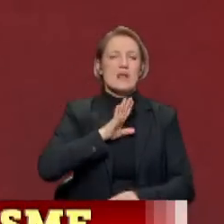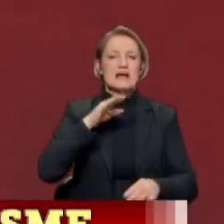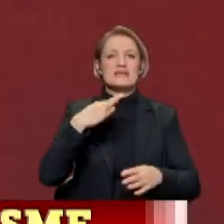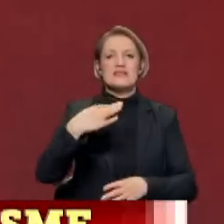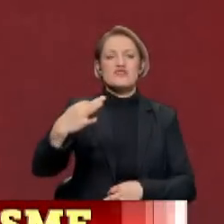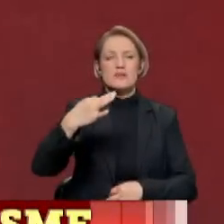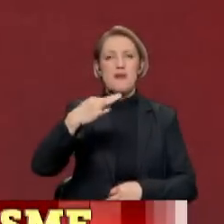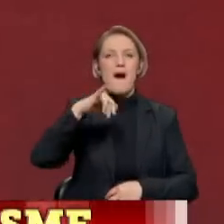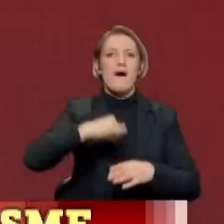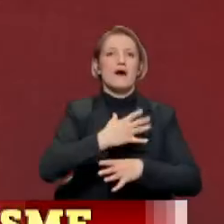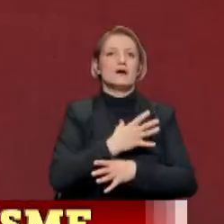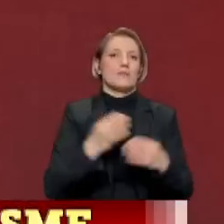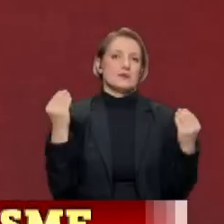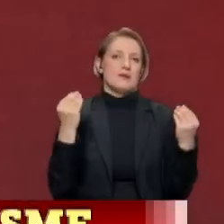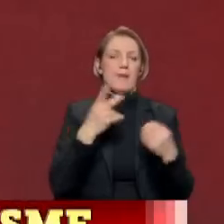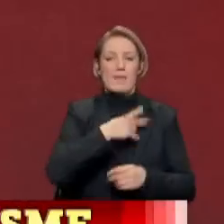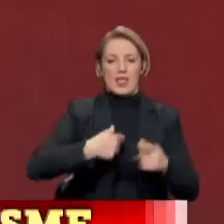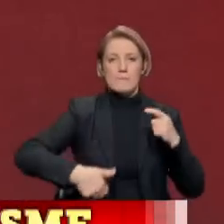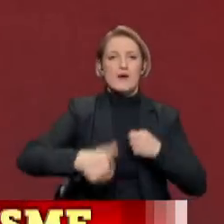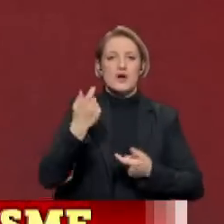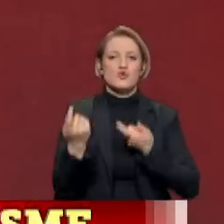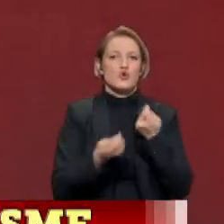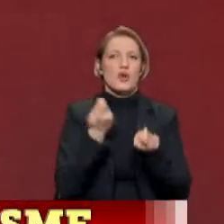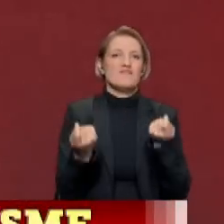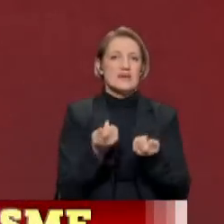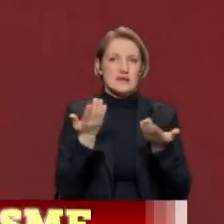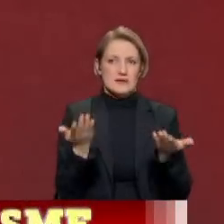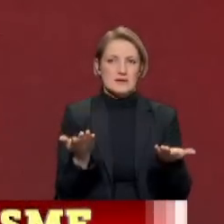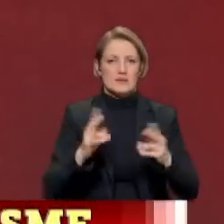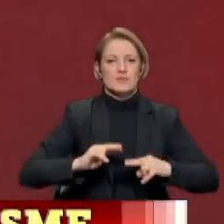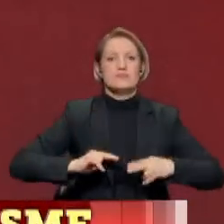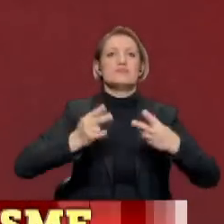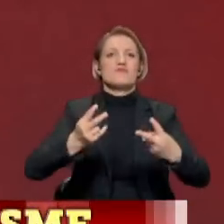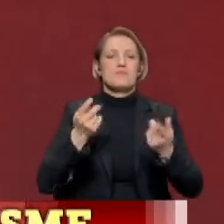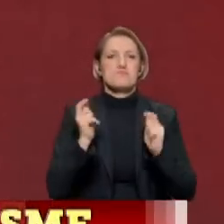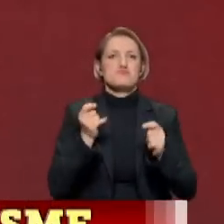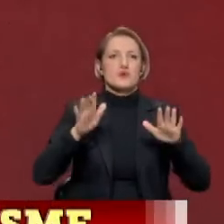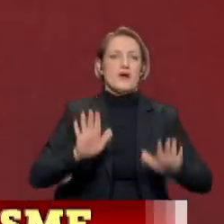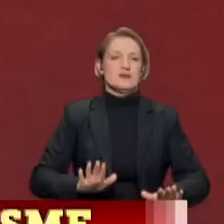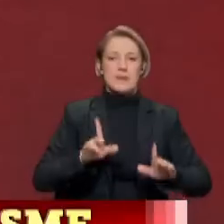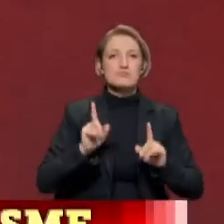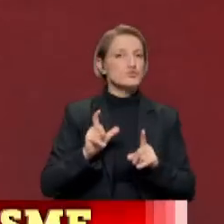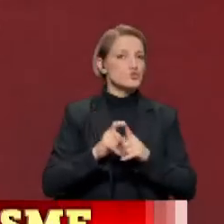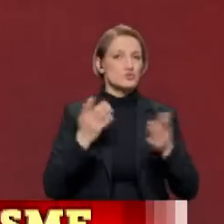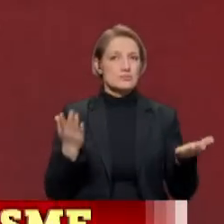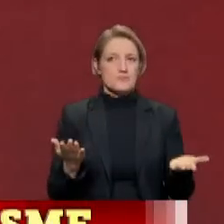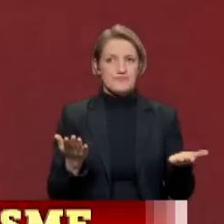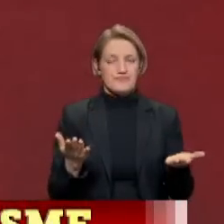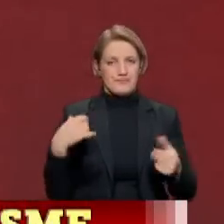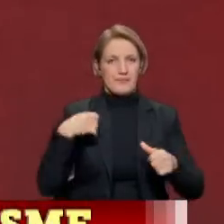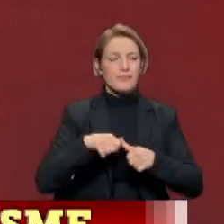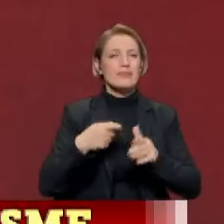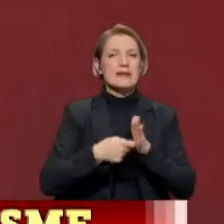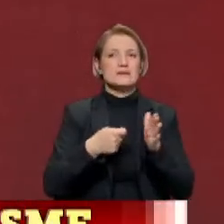seçilme hakkını yitirecek ve belediye başkanlığı görevini devretmek durumunda kalacak. Bu durumda yine